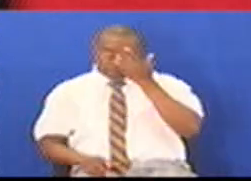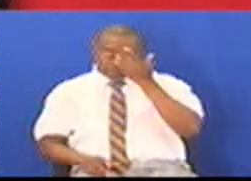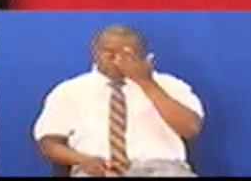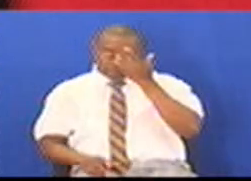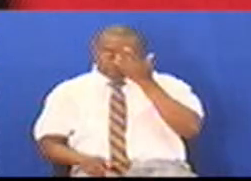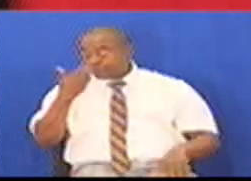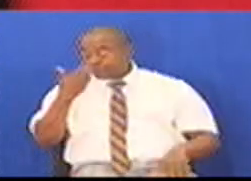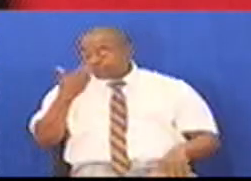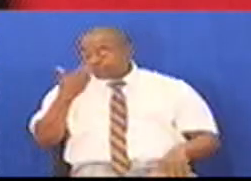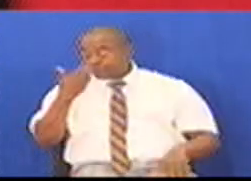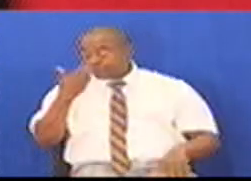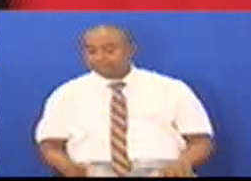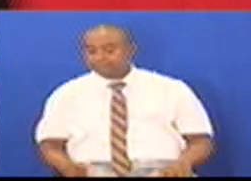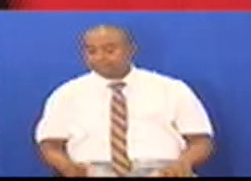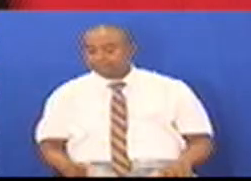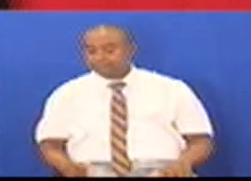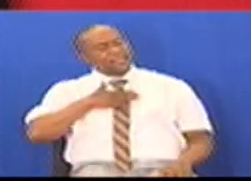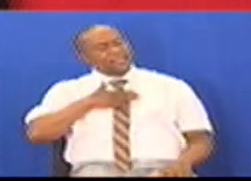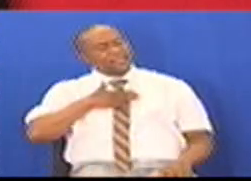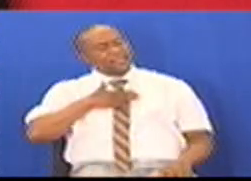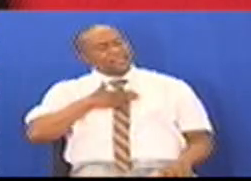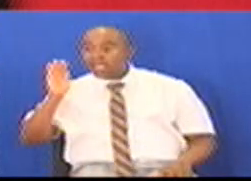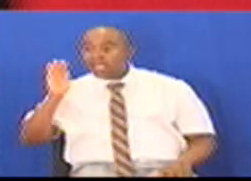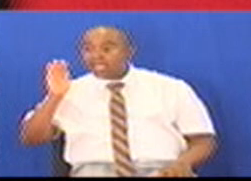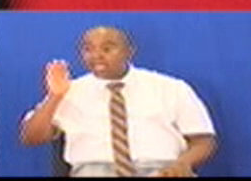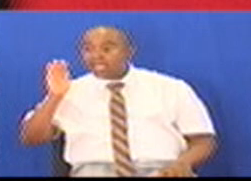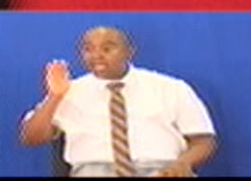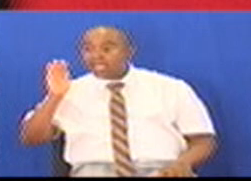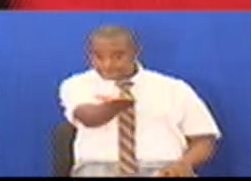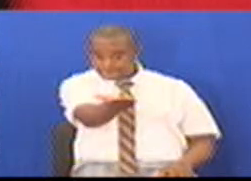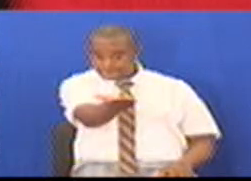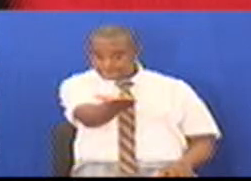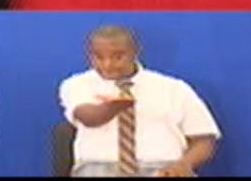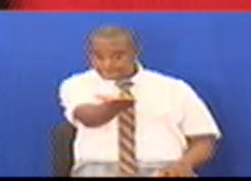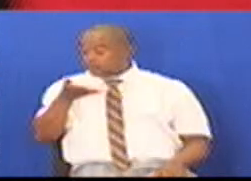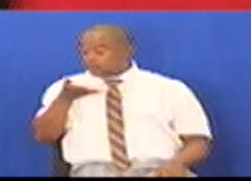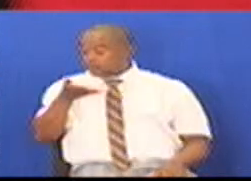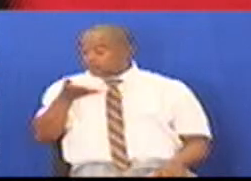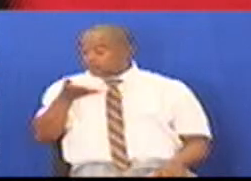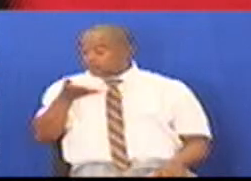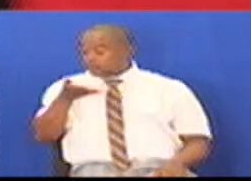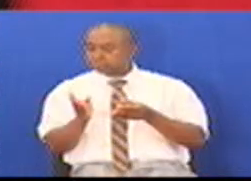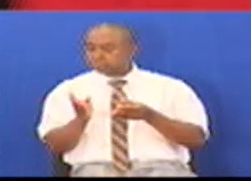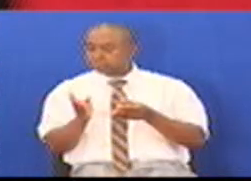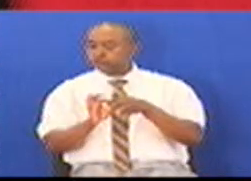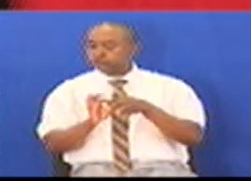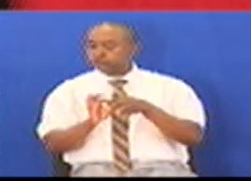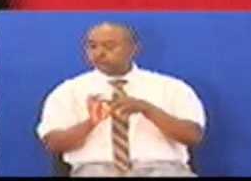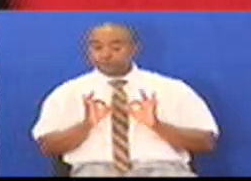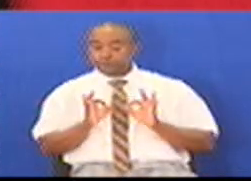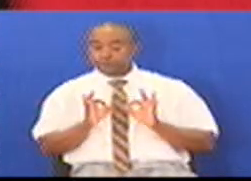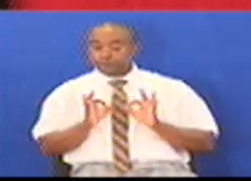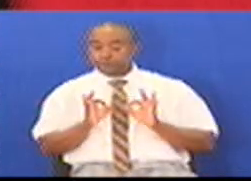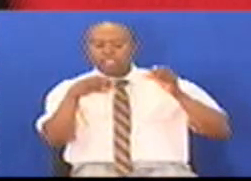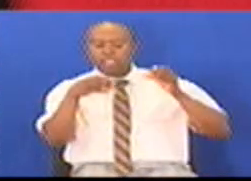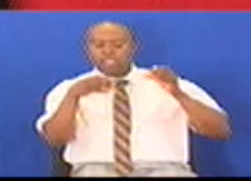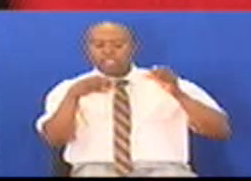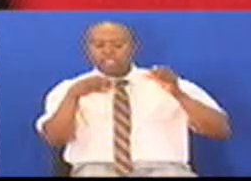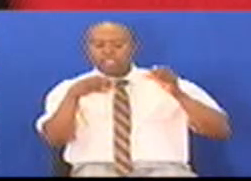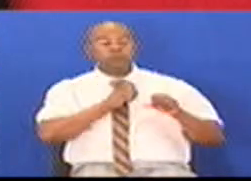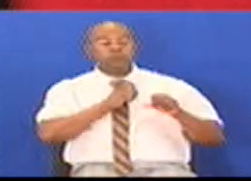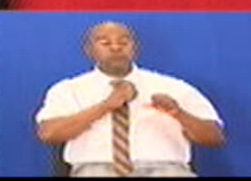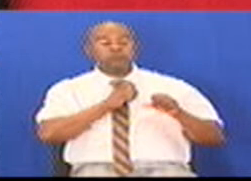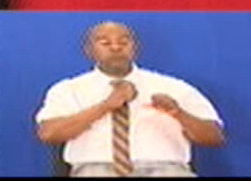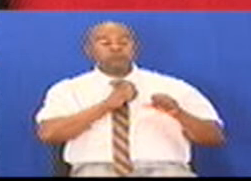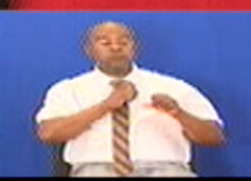Spika, napenda kulitaarifu bunge lako tukufu kuwa serikali imekuwa ikitoa ushirikiano wake wa kutosha kwa kamati katika kipindi chote na